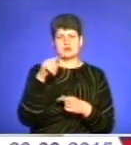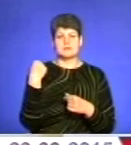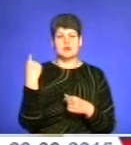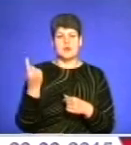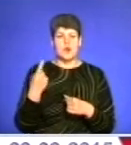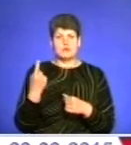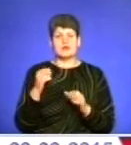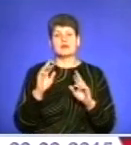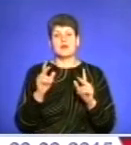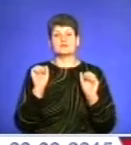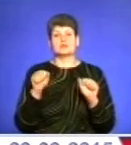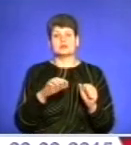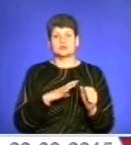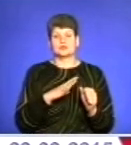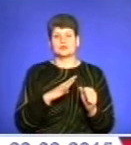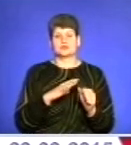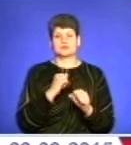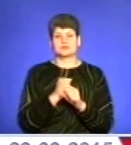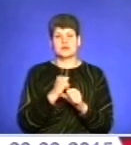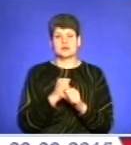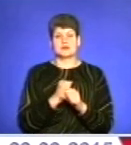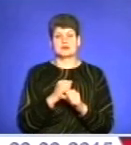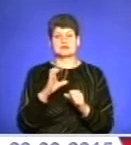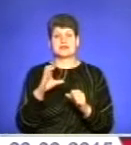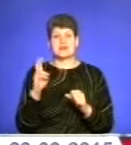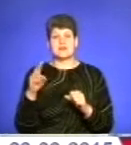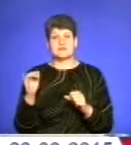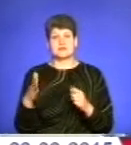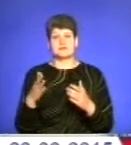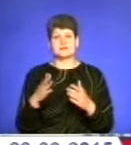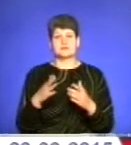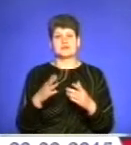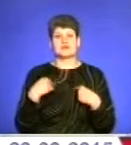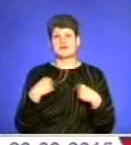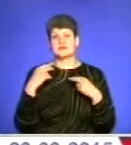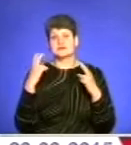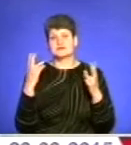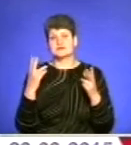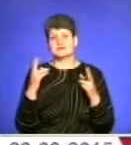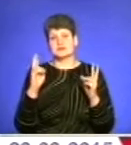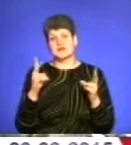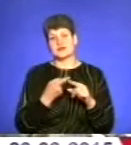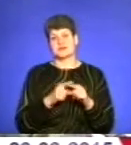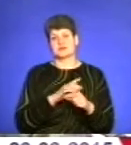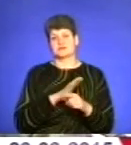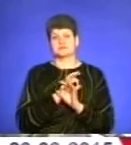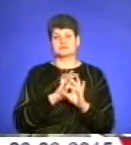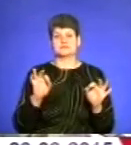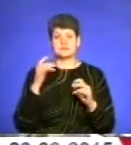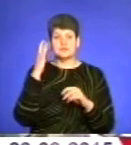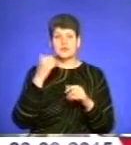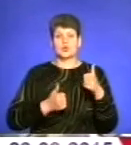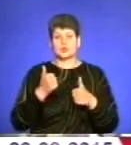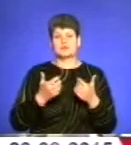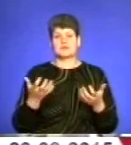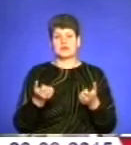інакше можна було печеру, аніж печерою з сталактітами, сталагмітою і кажаном? Ну, я не знаю, по-моєму, це найкраща була ідея. Конкурс активно